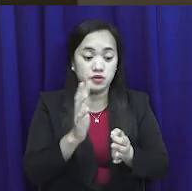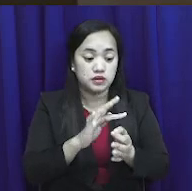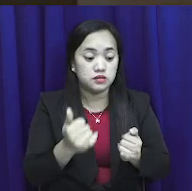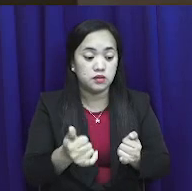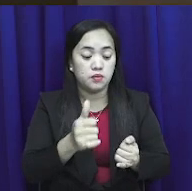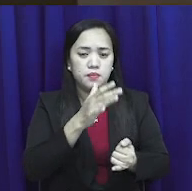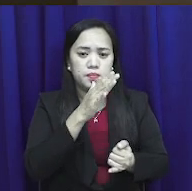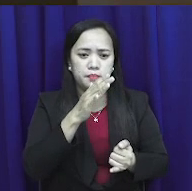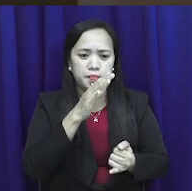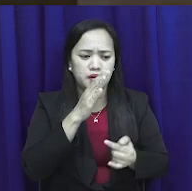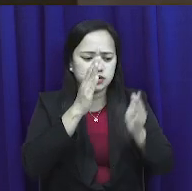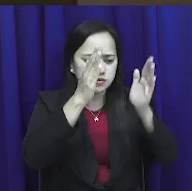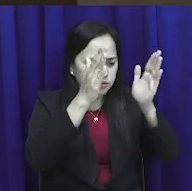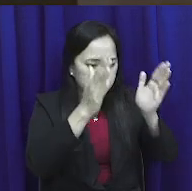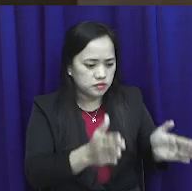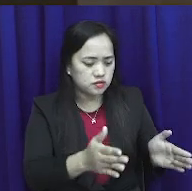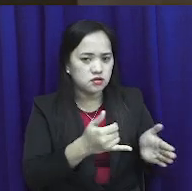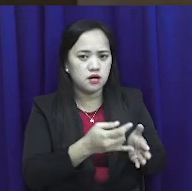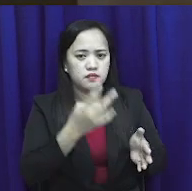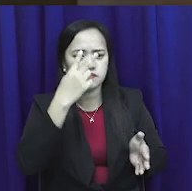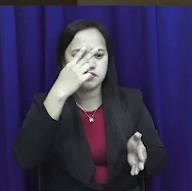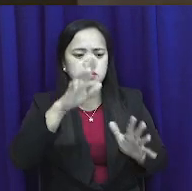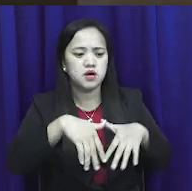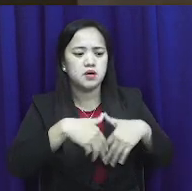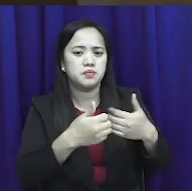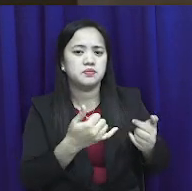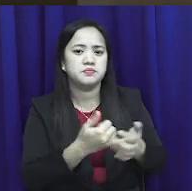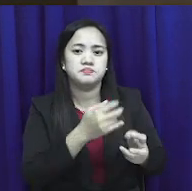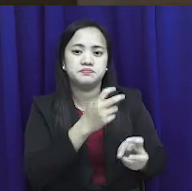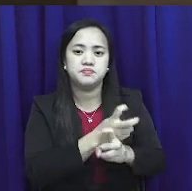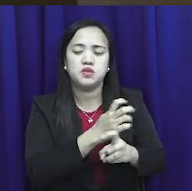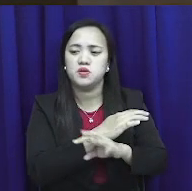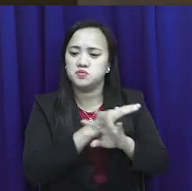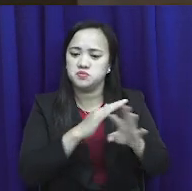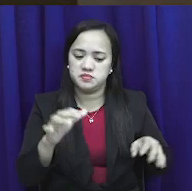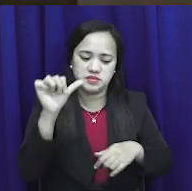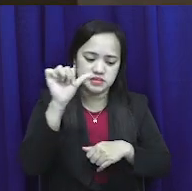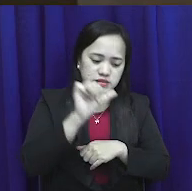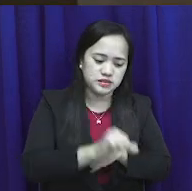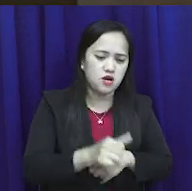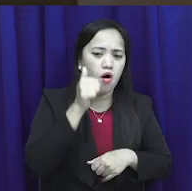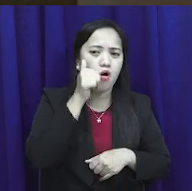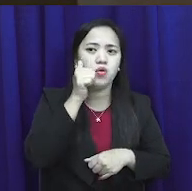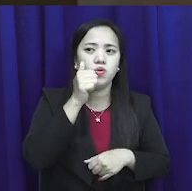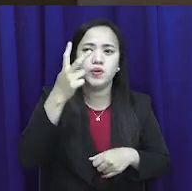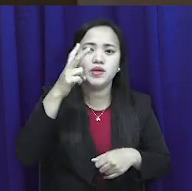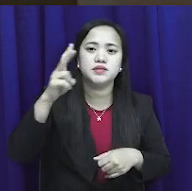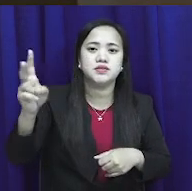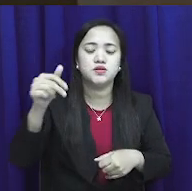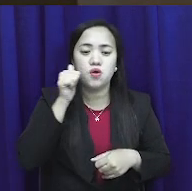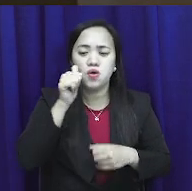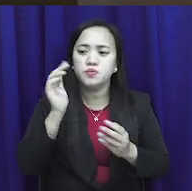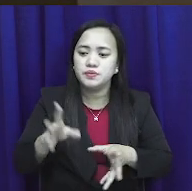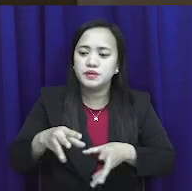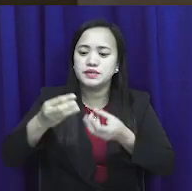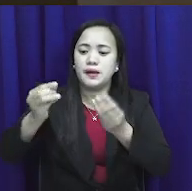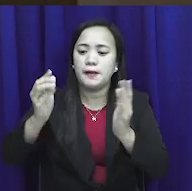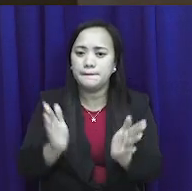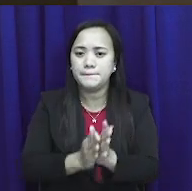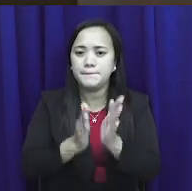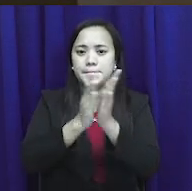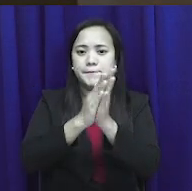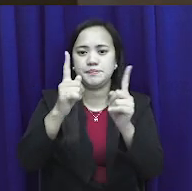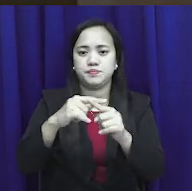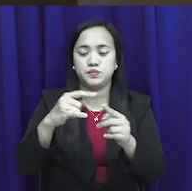Yuno kailangan tingnan naman natin yong hirap Hindi naman dde prive kayo nire-record naman niya of course h ko naman nilalahat bagamat may